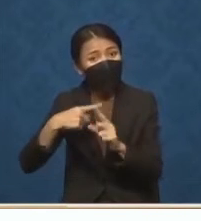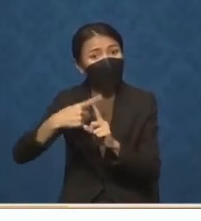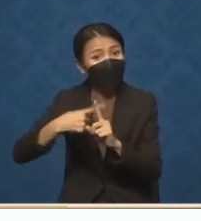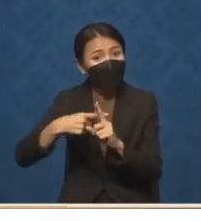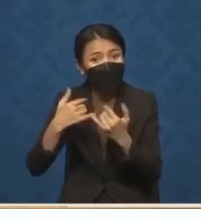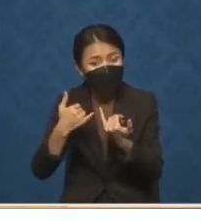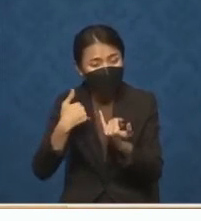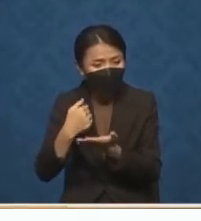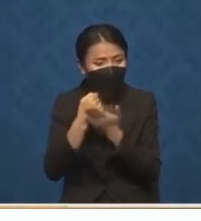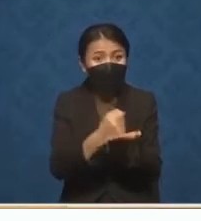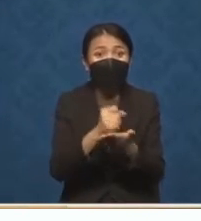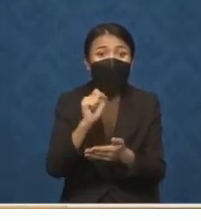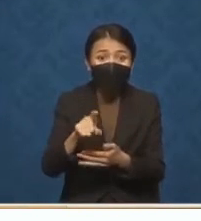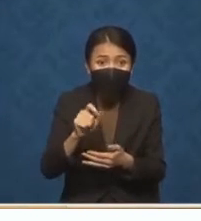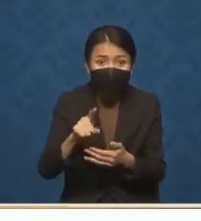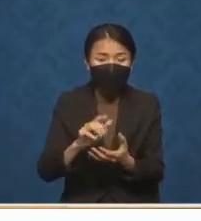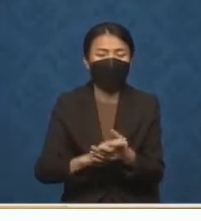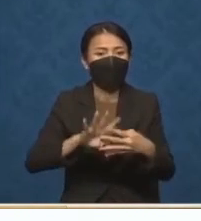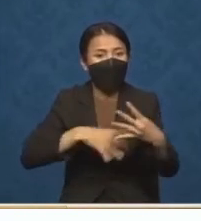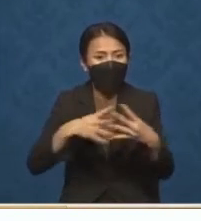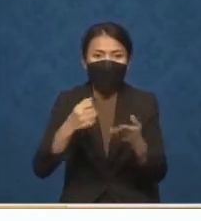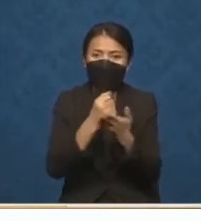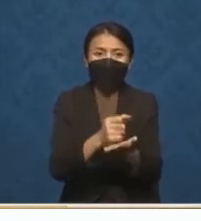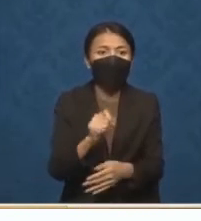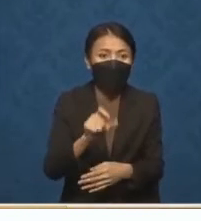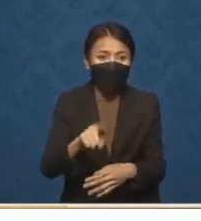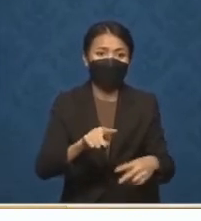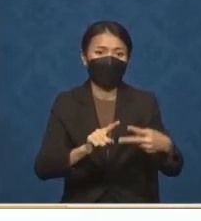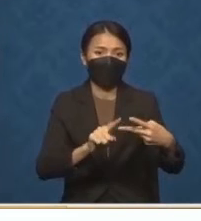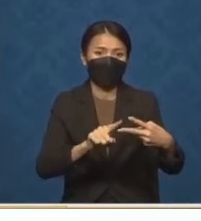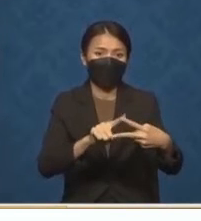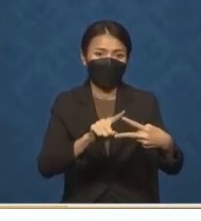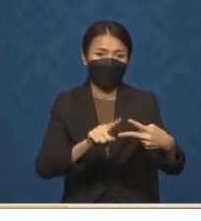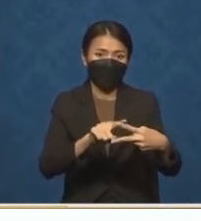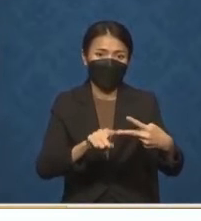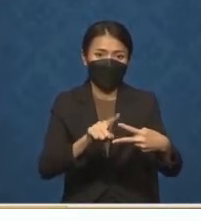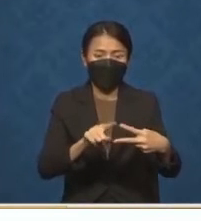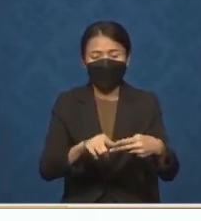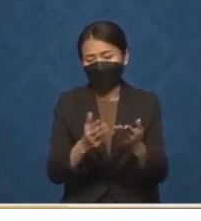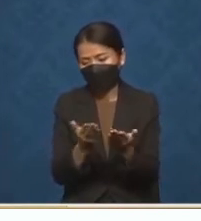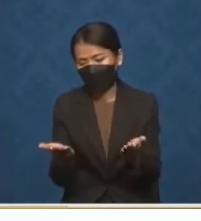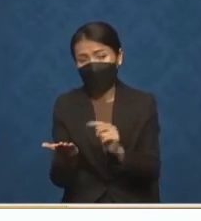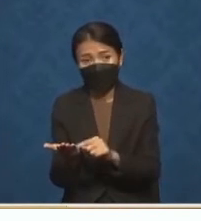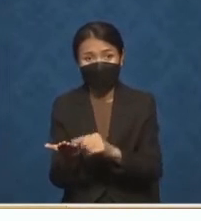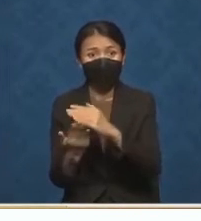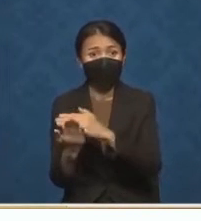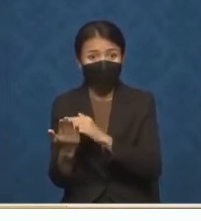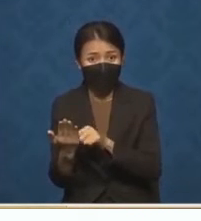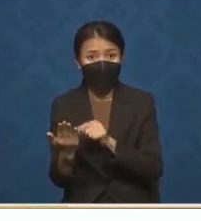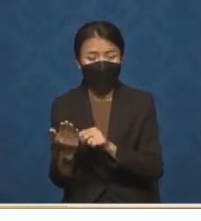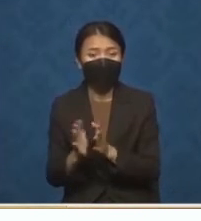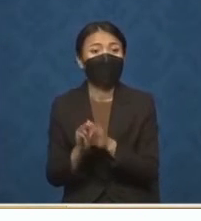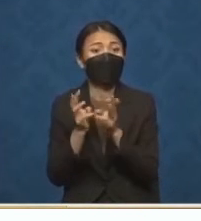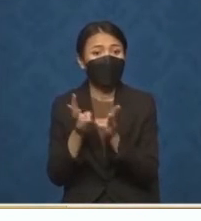ี่เราเขีนหัข้อวประเด็แนวทางการแะไants ปัหากักค